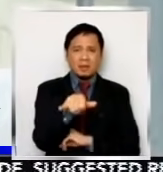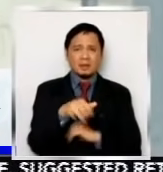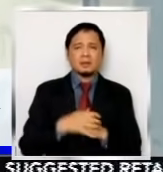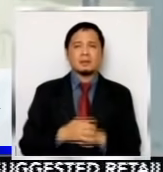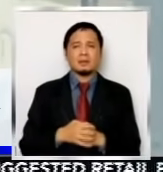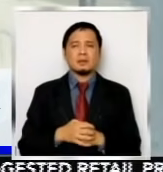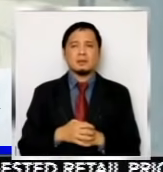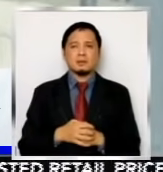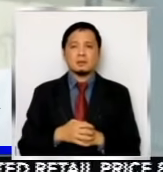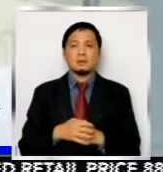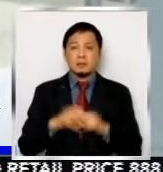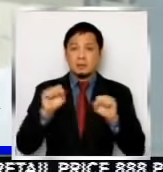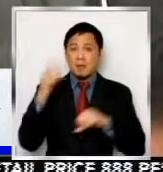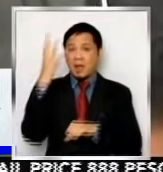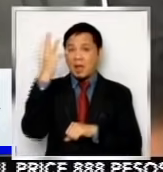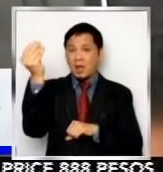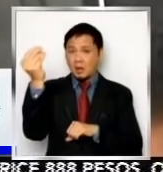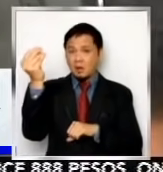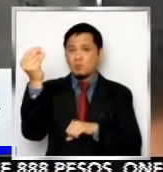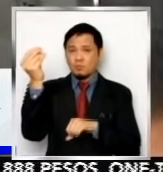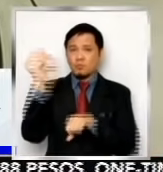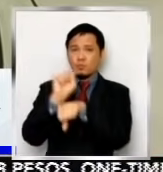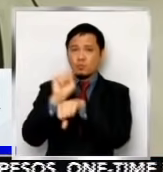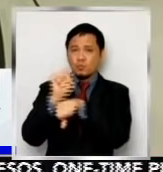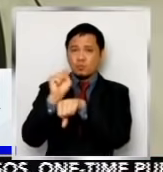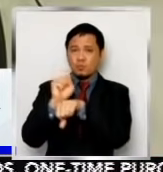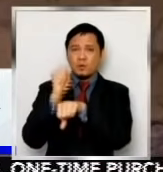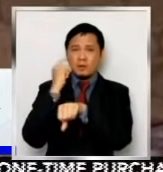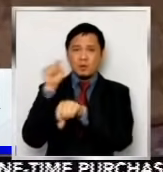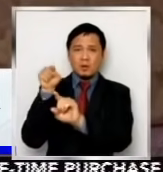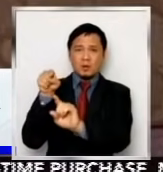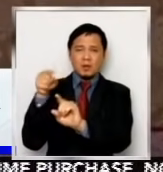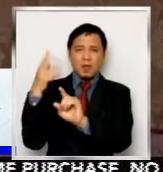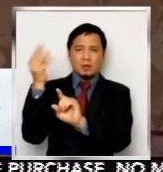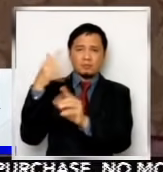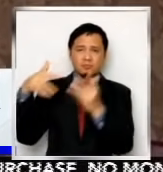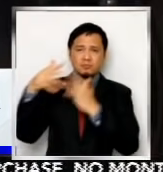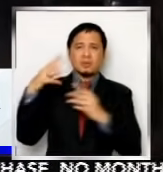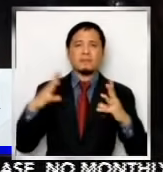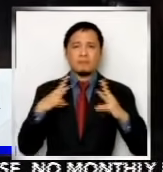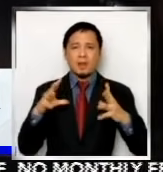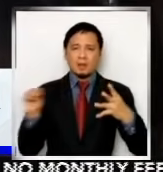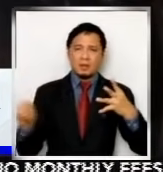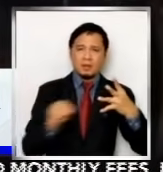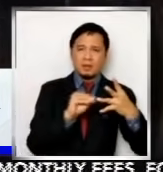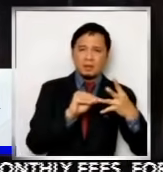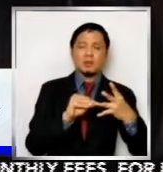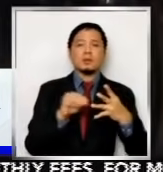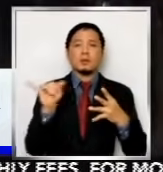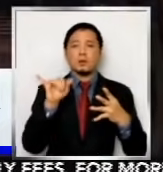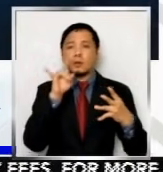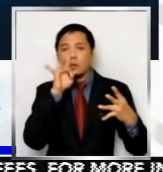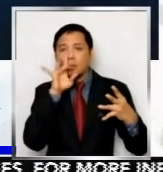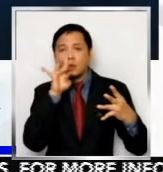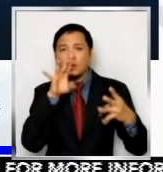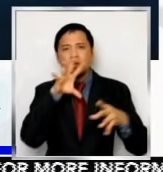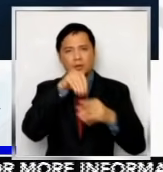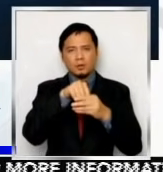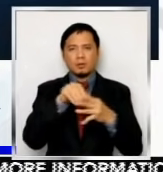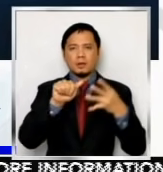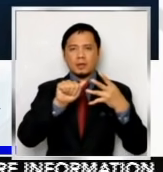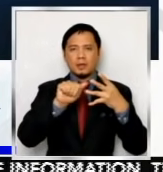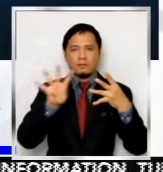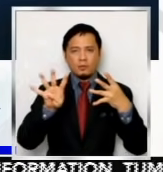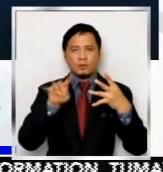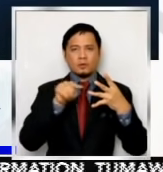para magtrabaho, pasok na sa A4, mapagobyerno man o pribado. Pati mga kasambahay, pasok na rin sa A4. Kabilang sa